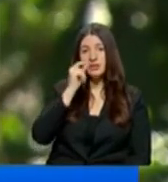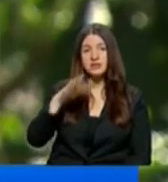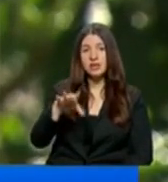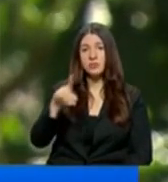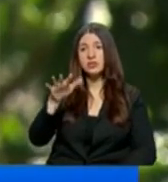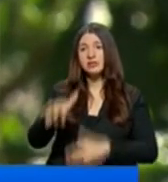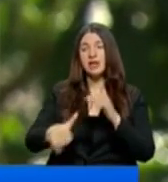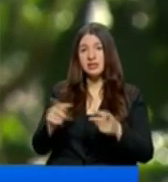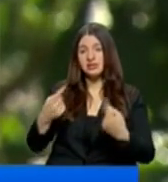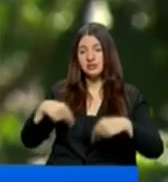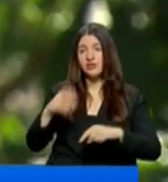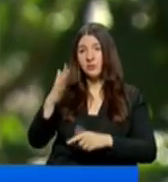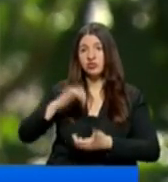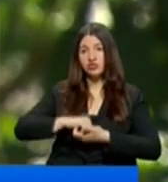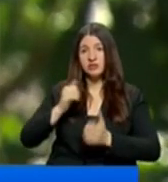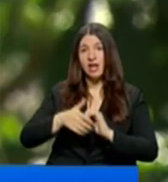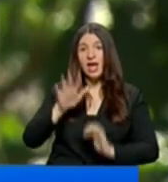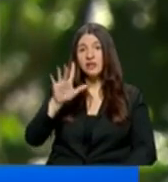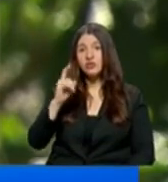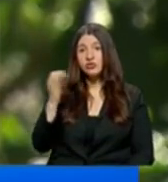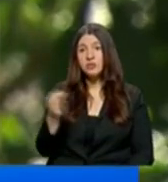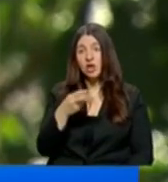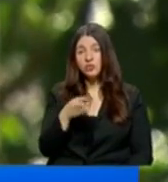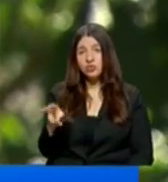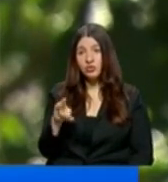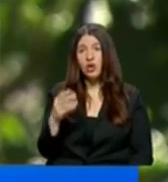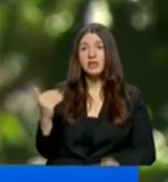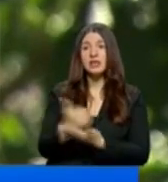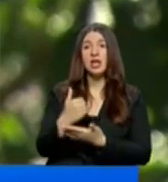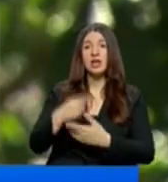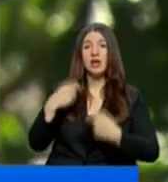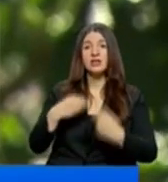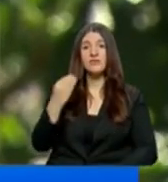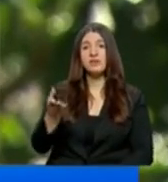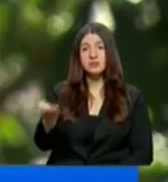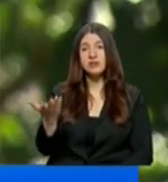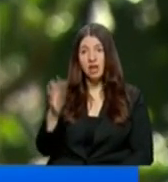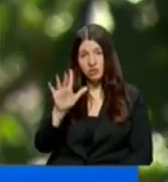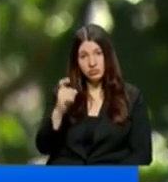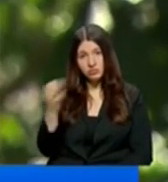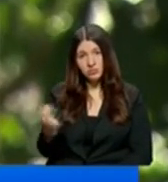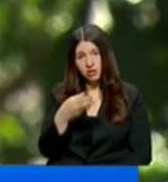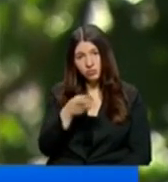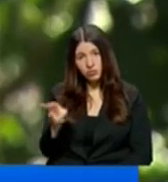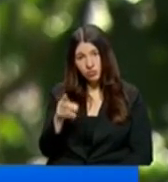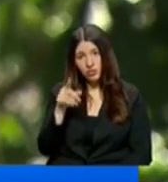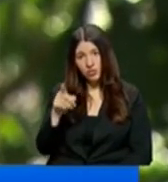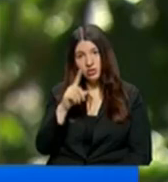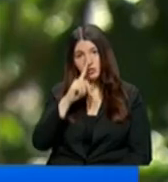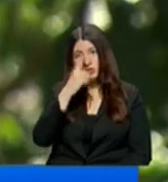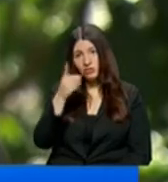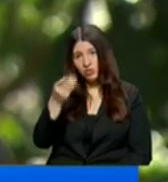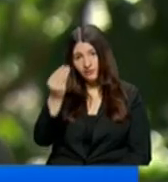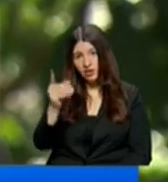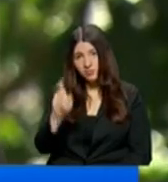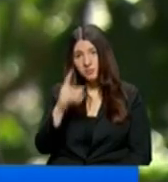bu rantiye sınıfına, bu beşli çeteye 59 milyar avro gelir garanti vermişsin. Ya 59 milyar avroyu yalnız başına ona